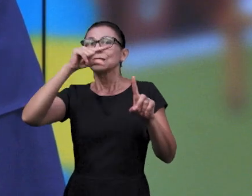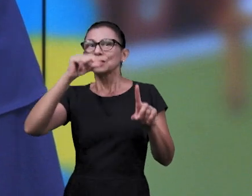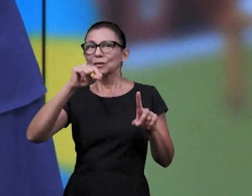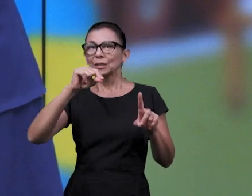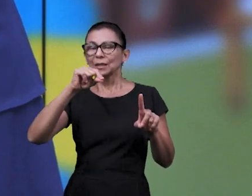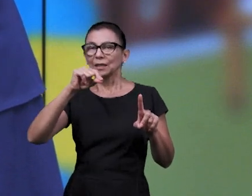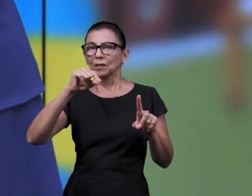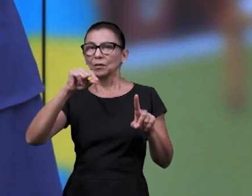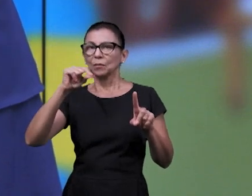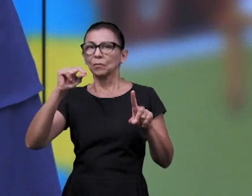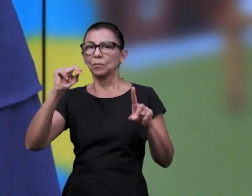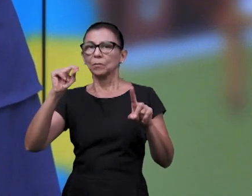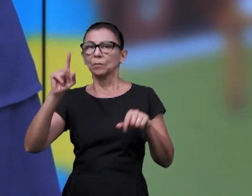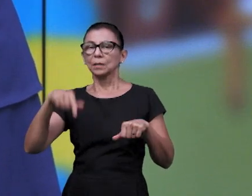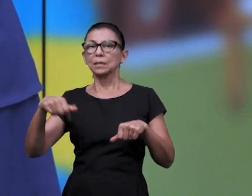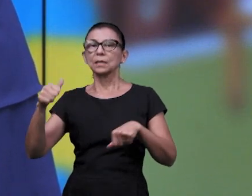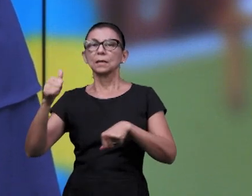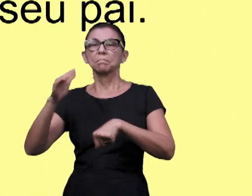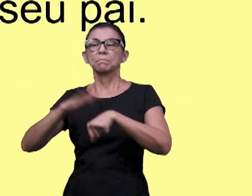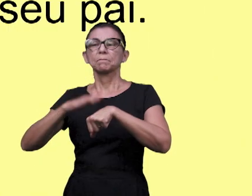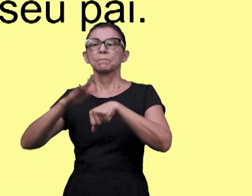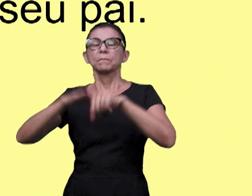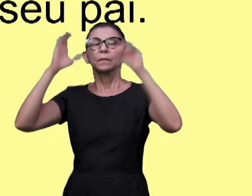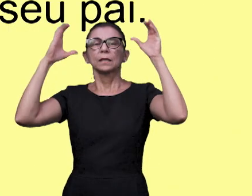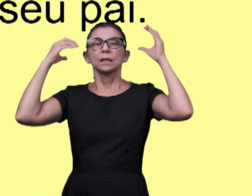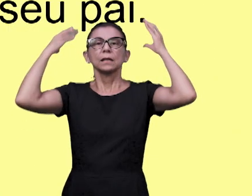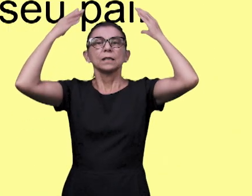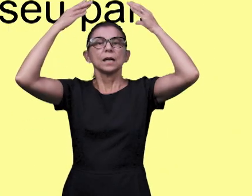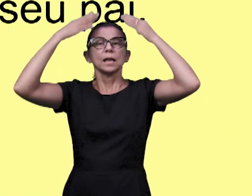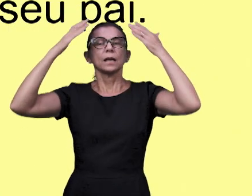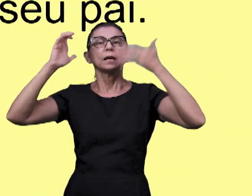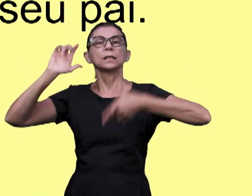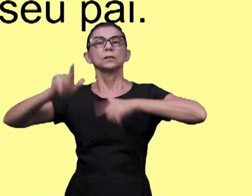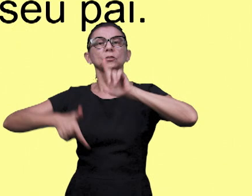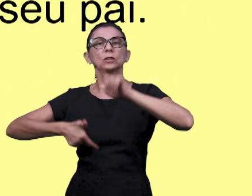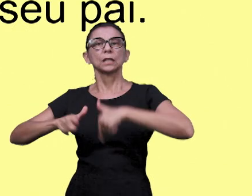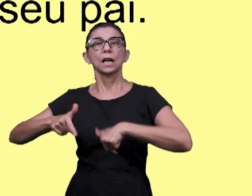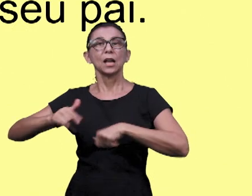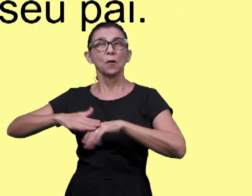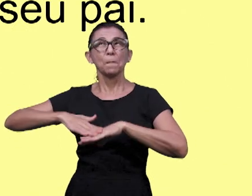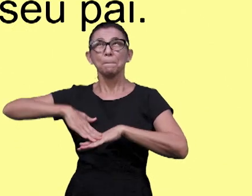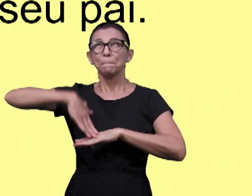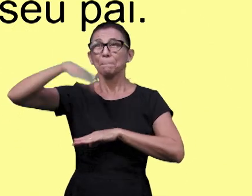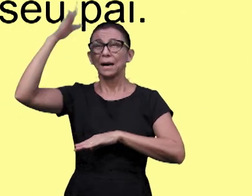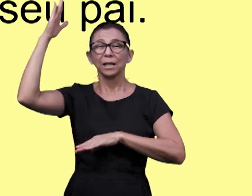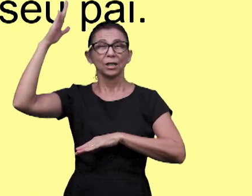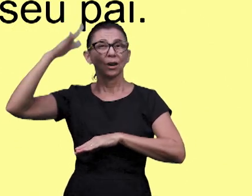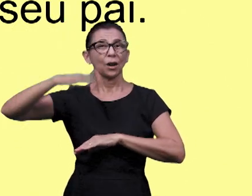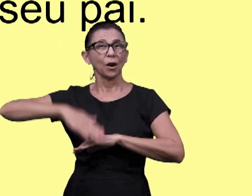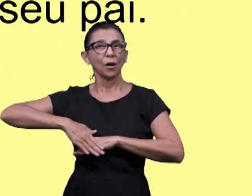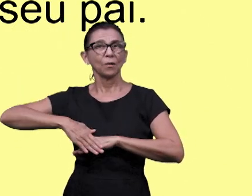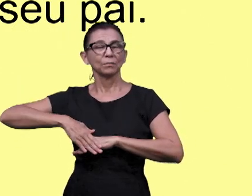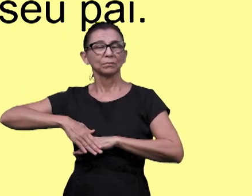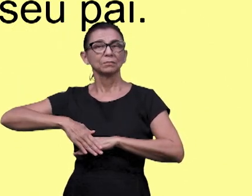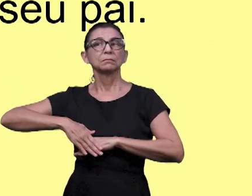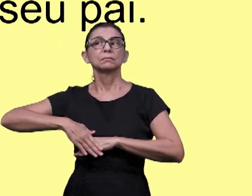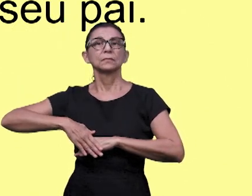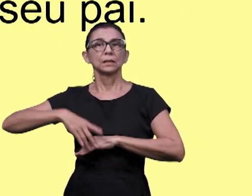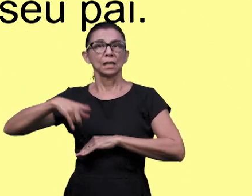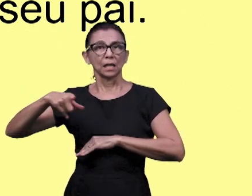le Seigneur qu'il est devenu le plus grand roi dans l'histoire d'Israël. Il a régné pendant 40